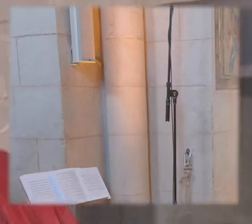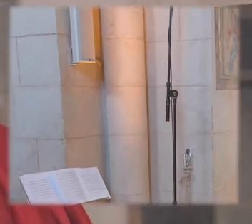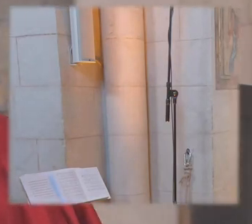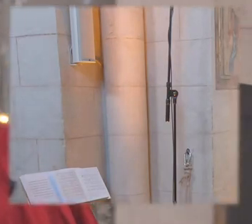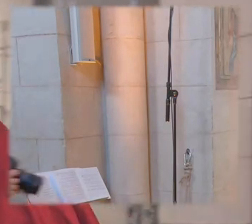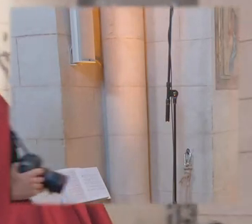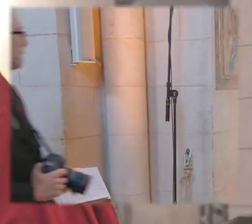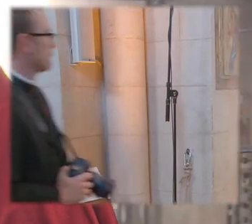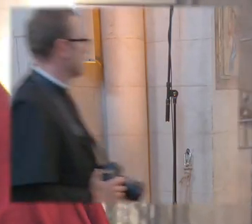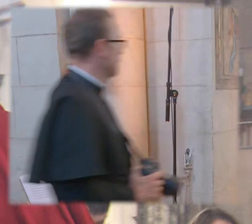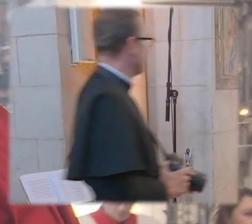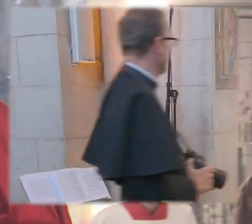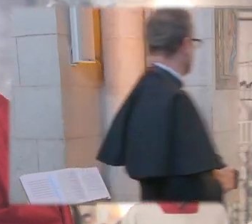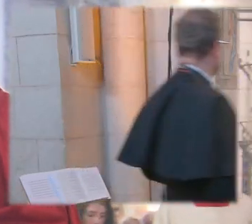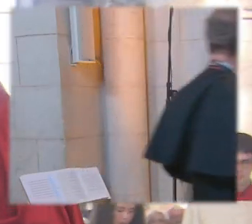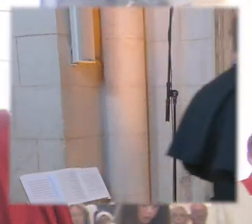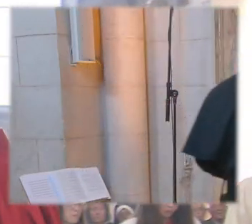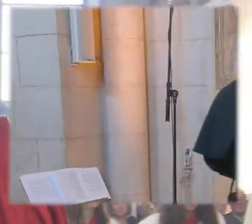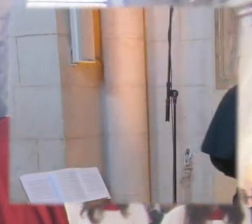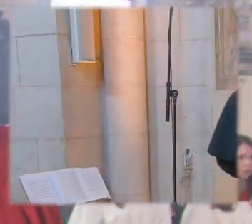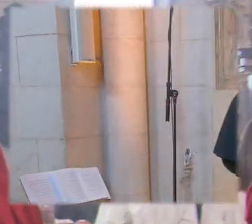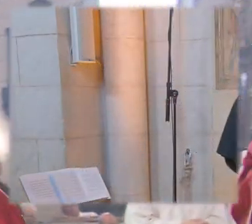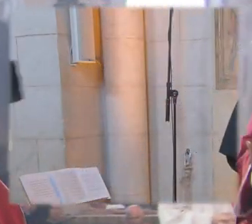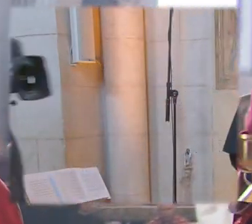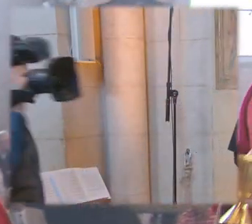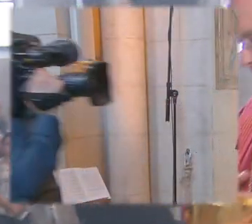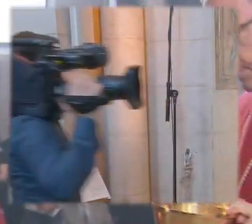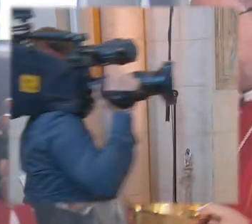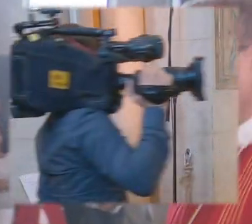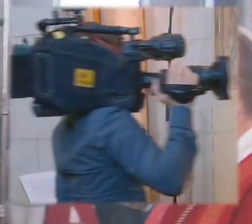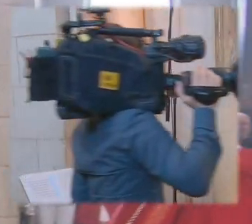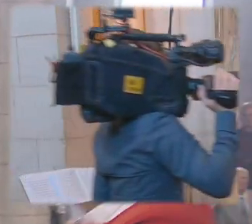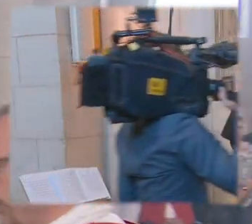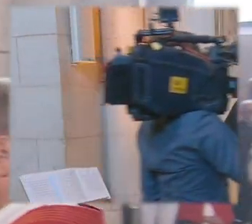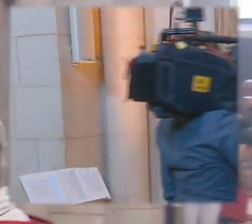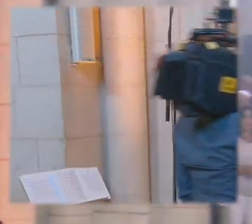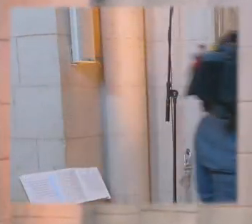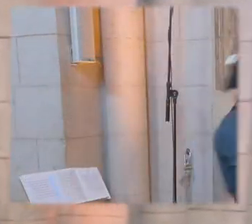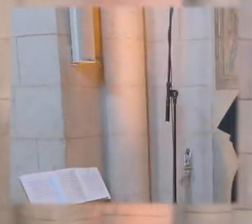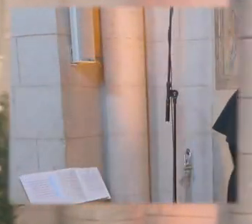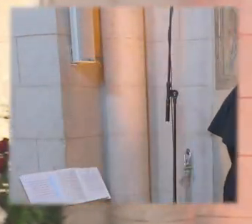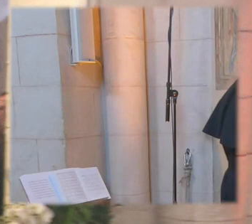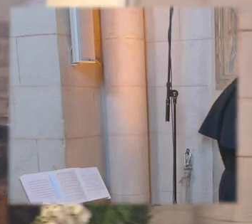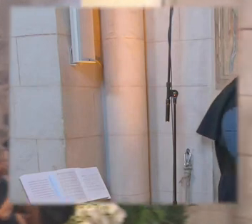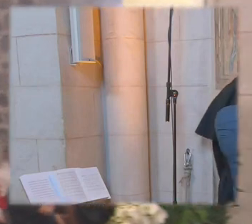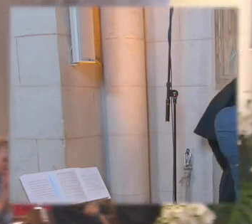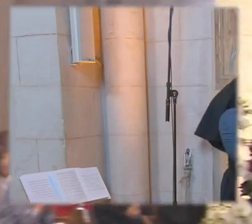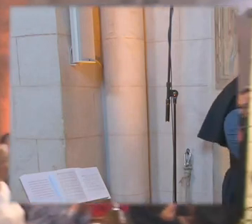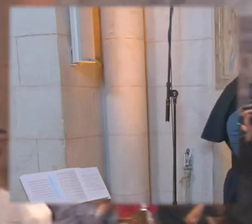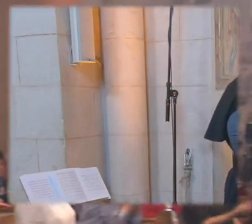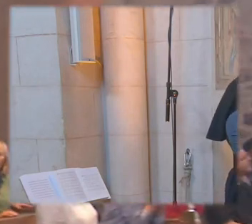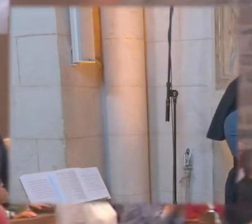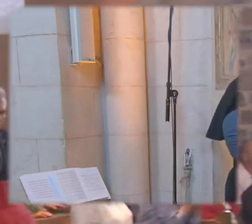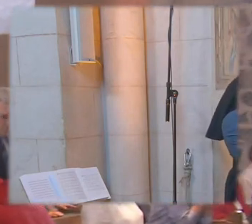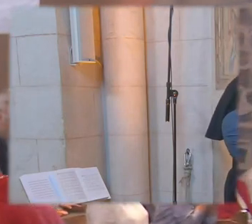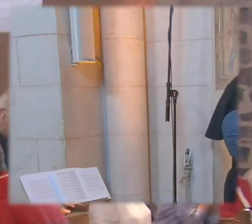Zur Kommunionausteilung wird das Os Justi von Anton Bruckner musiziert. Der Text: Der